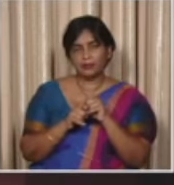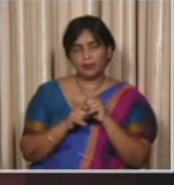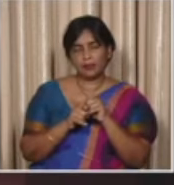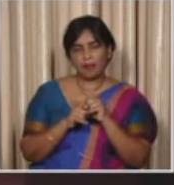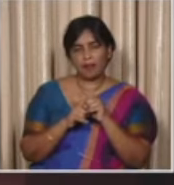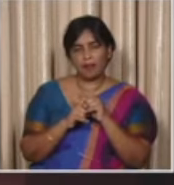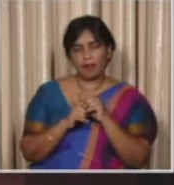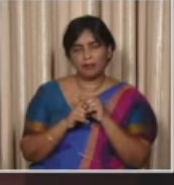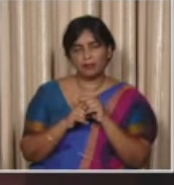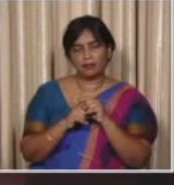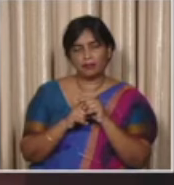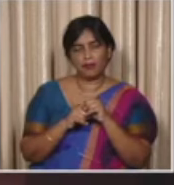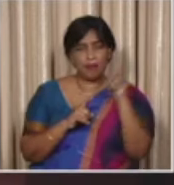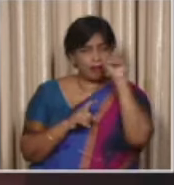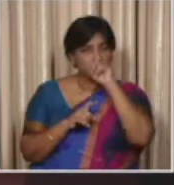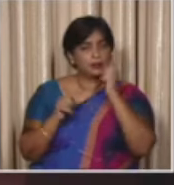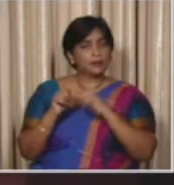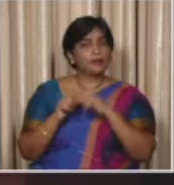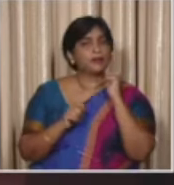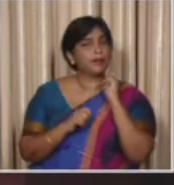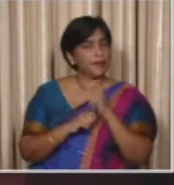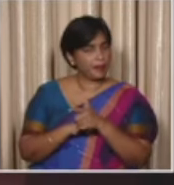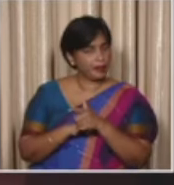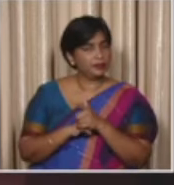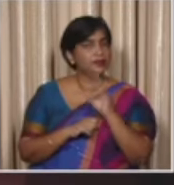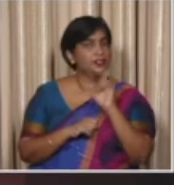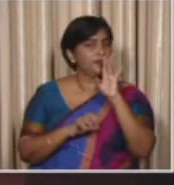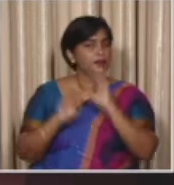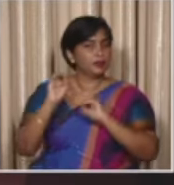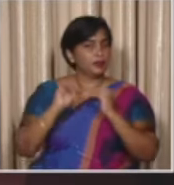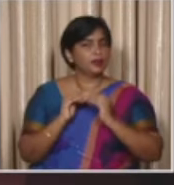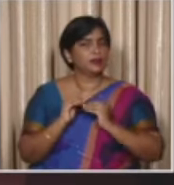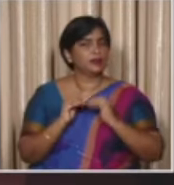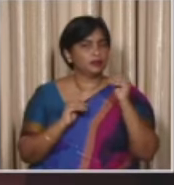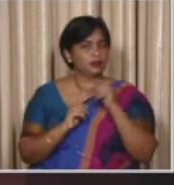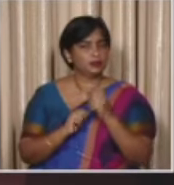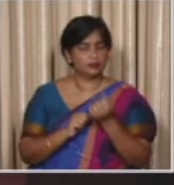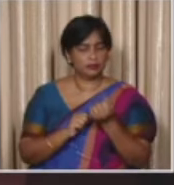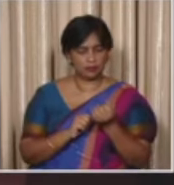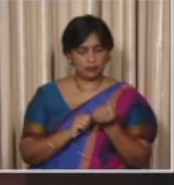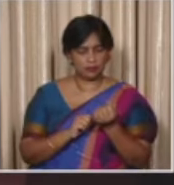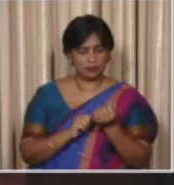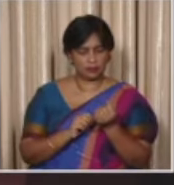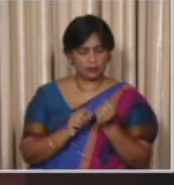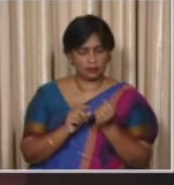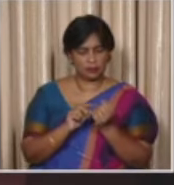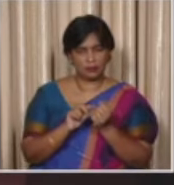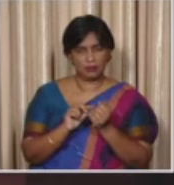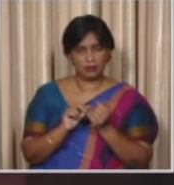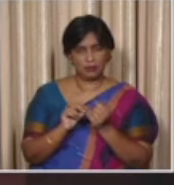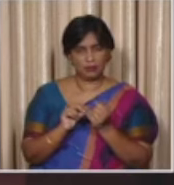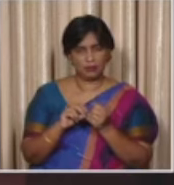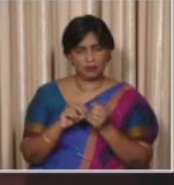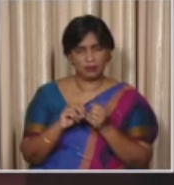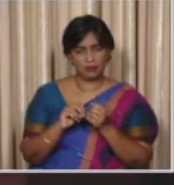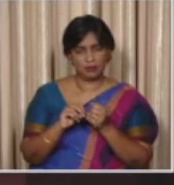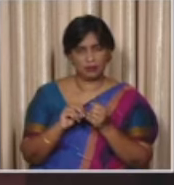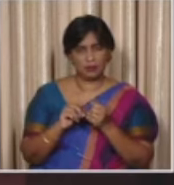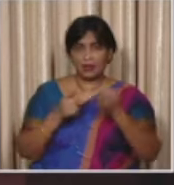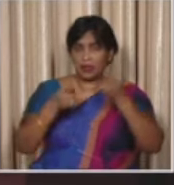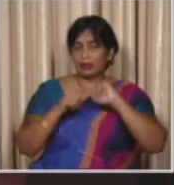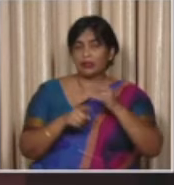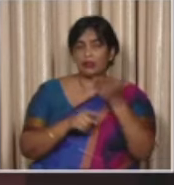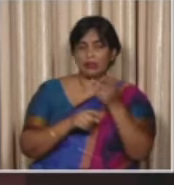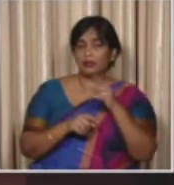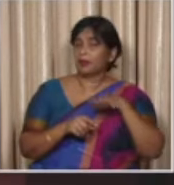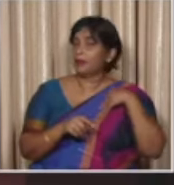කම්පන්සේෂන් අලවන්ස් මාසික හිලව් දීම නම 125කින් වැඩ කිරීම ඒක මම තමාවේ නෑ. නෑ ඒක ඒගේ අනිත් ඉල්ලීම. නමුත්